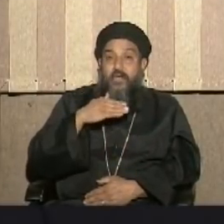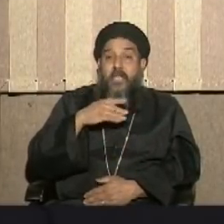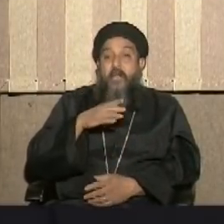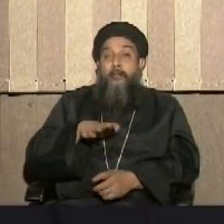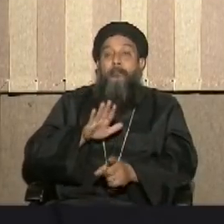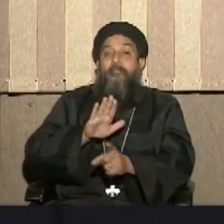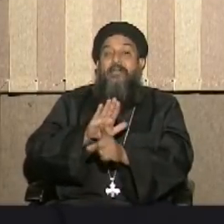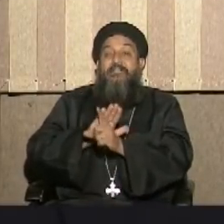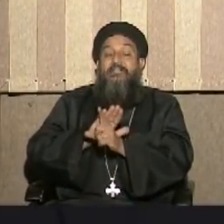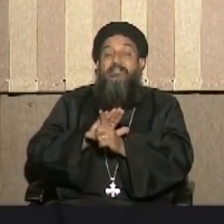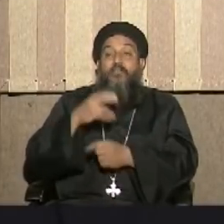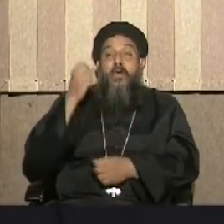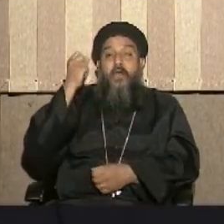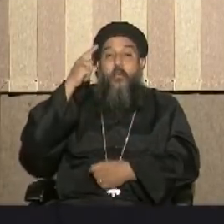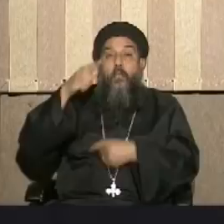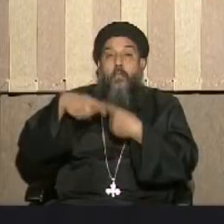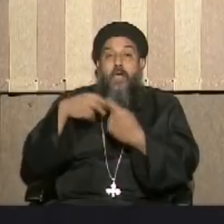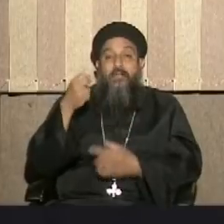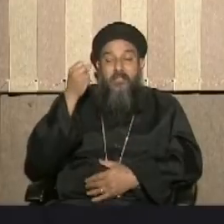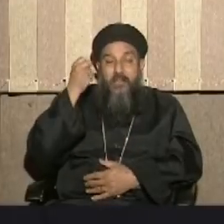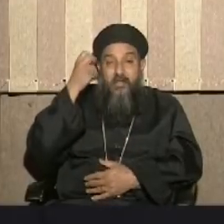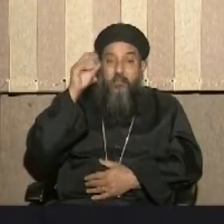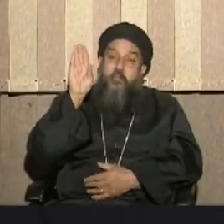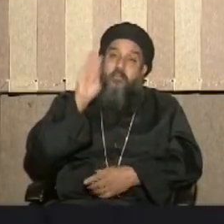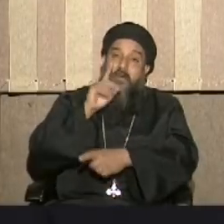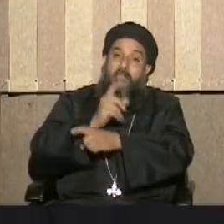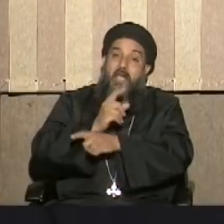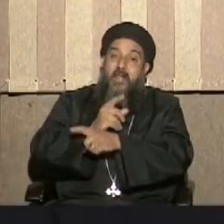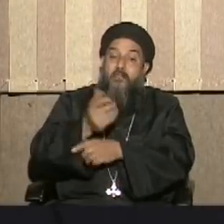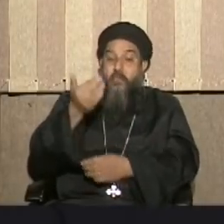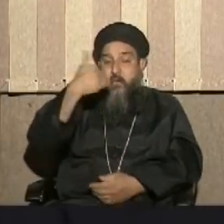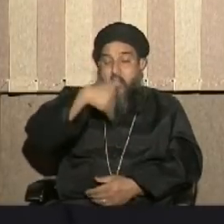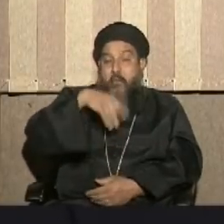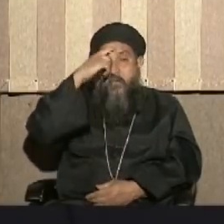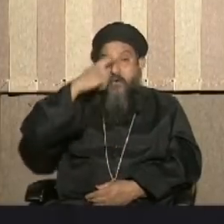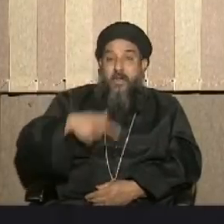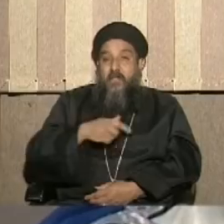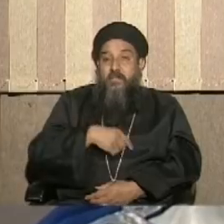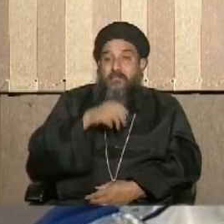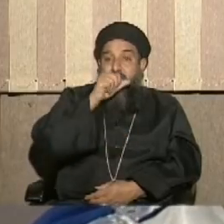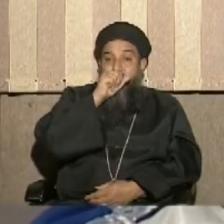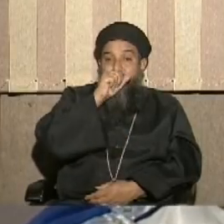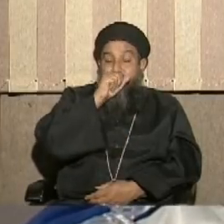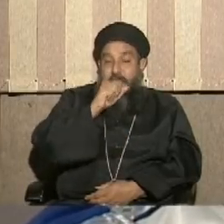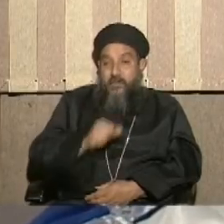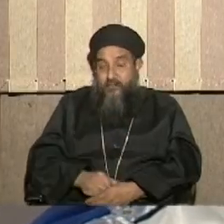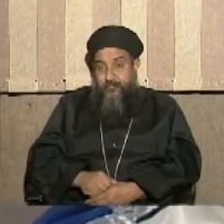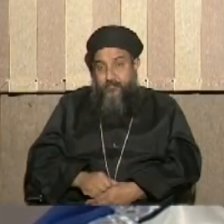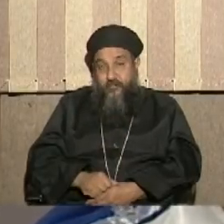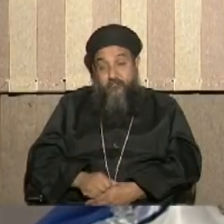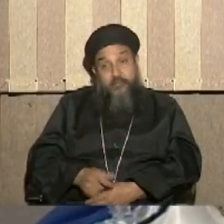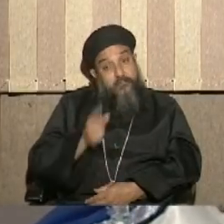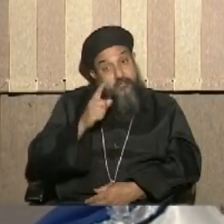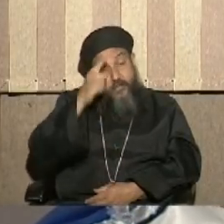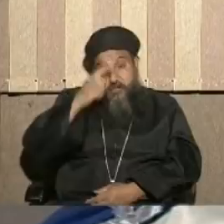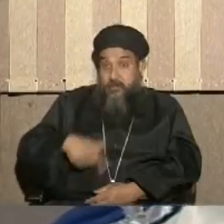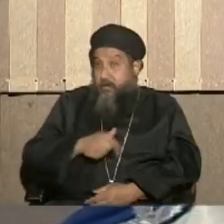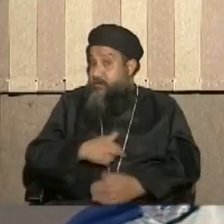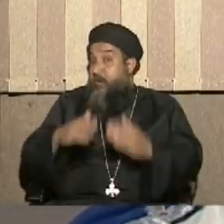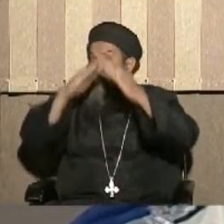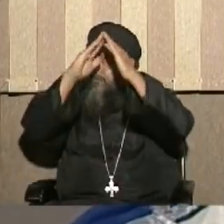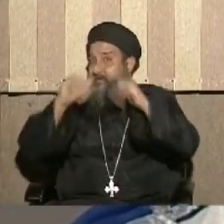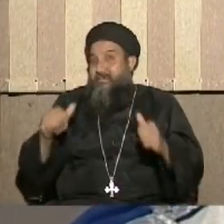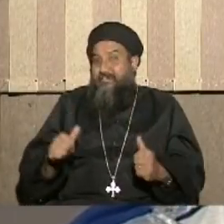أتباعه الغير ظاهرين، بينشروا فكرهم جوه الكنيسة بطريقة سرية. لكن ما تنساش إن الكنيسة في